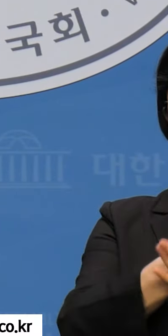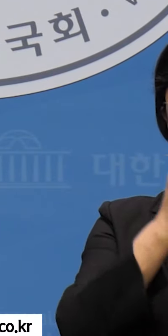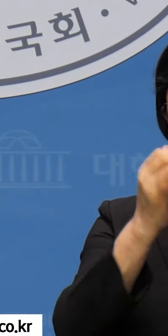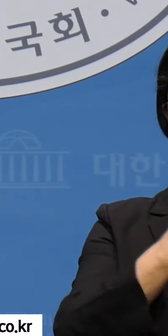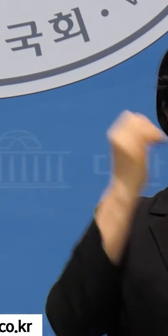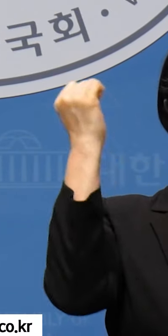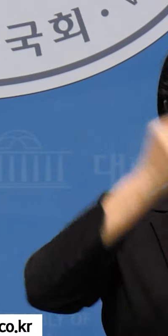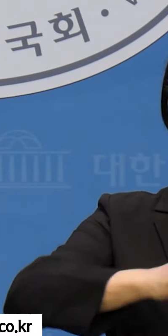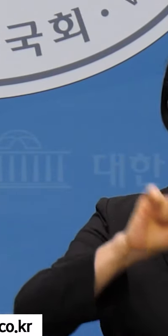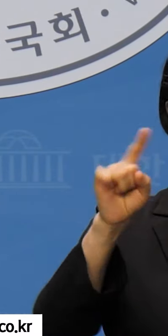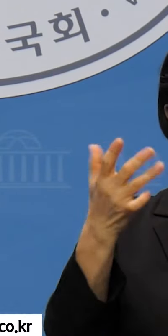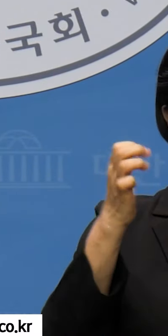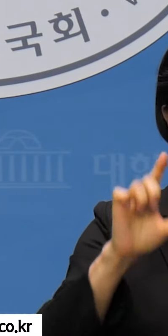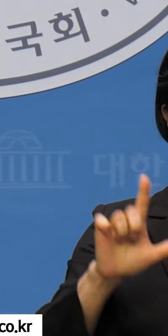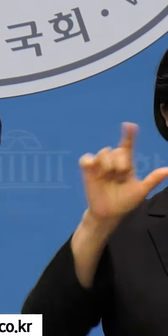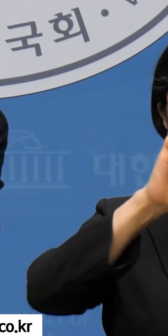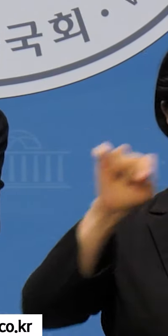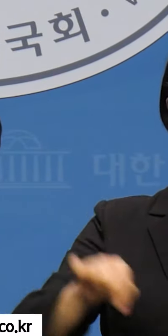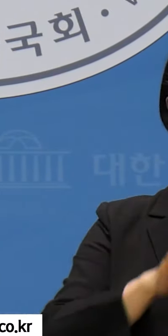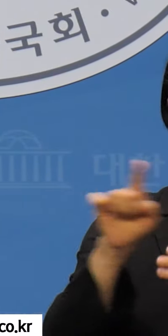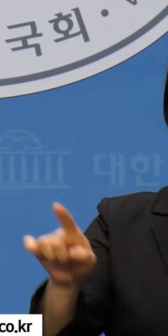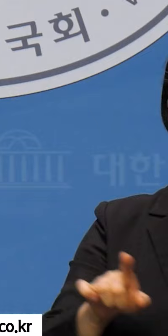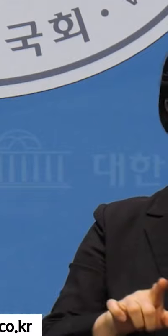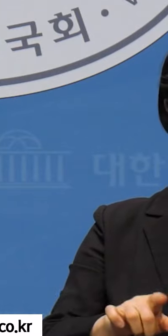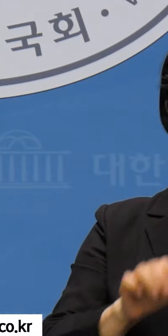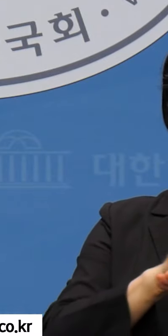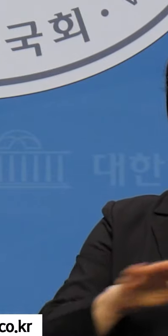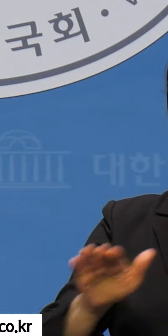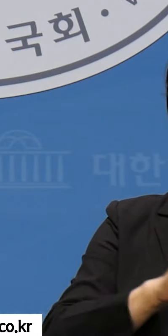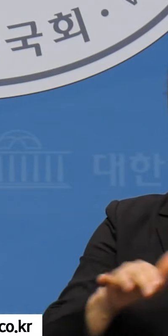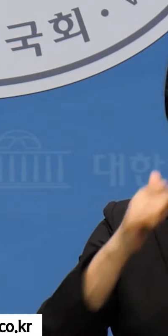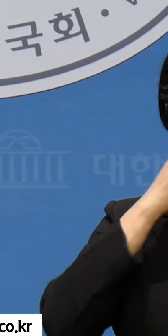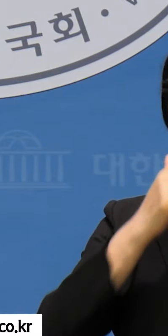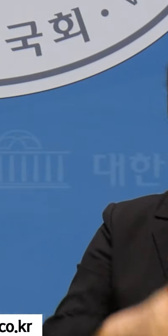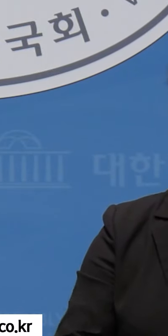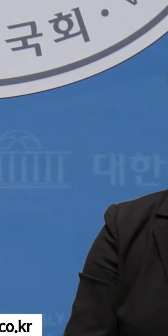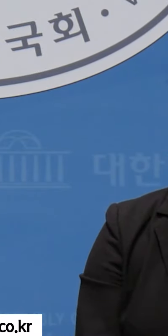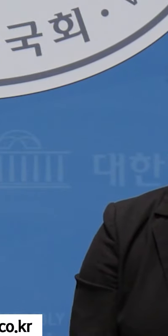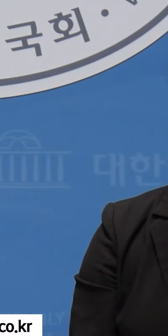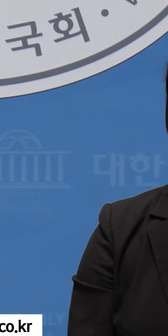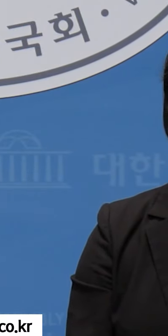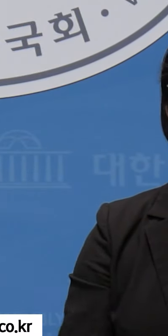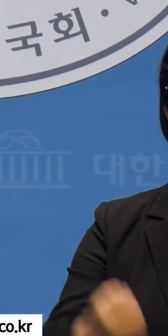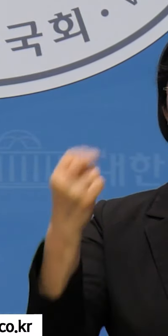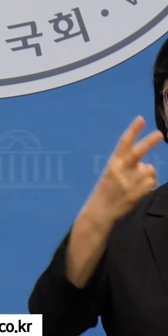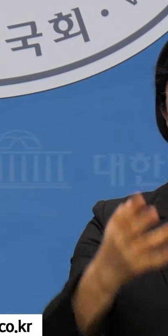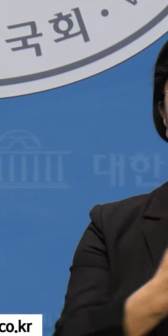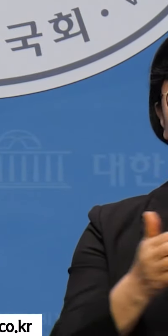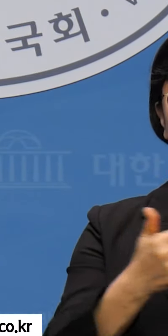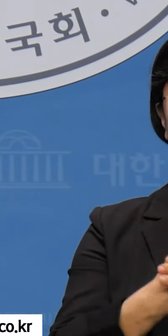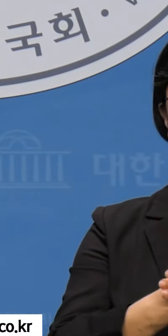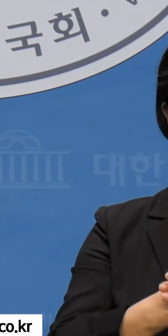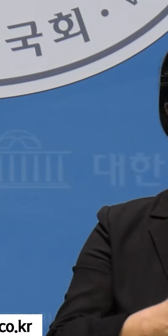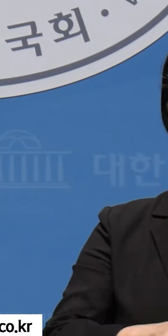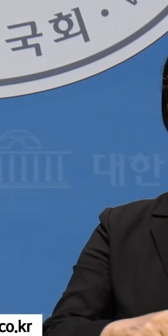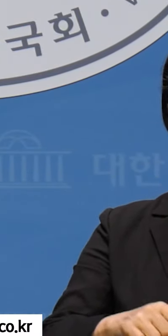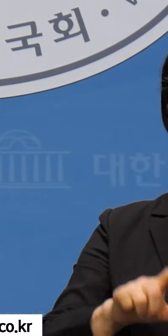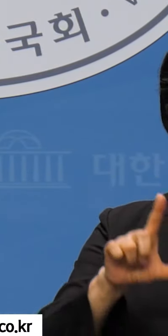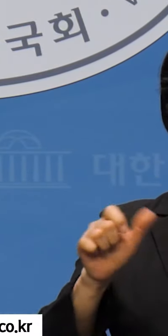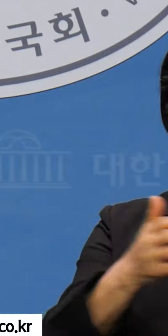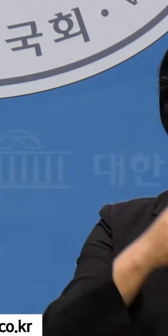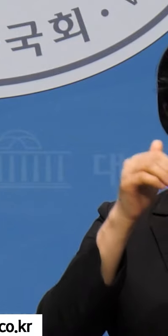위반하고 180일 이내에 한 건도 처리하지를 않았다. 심지어 4.15